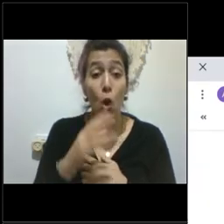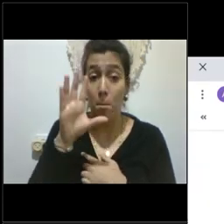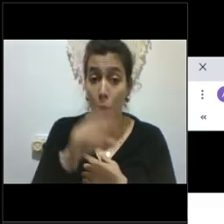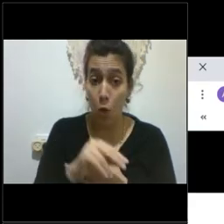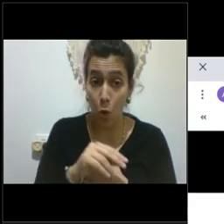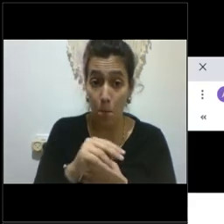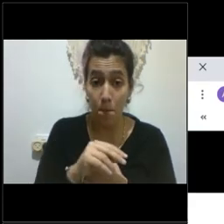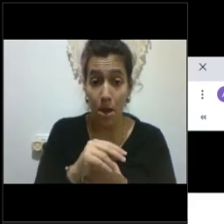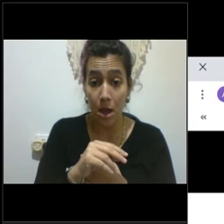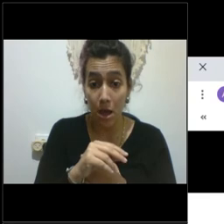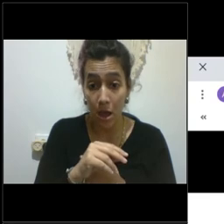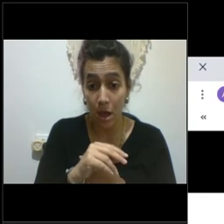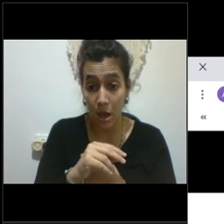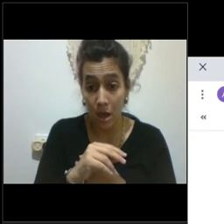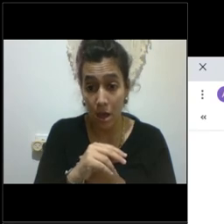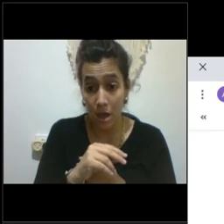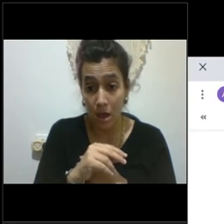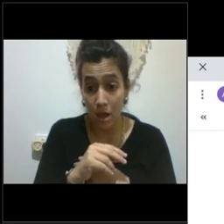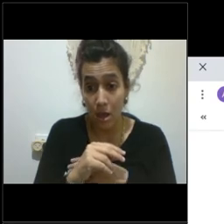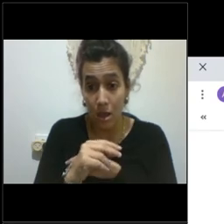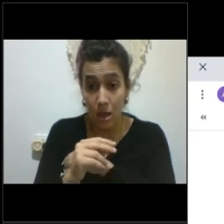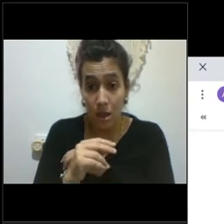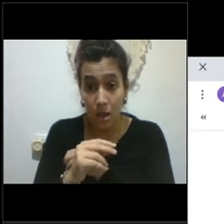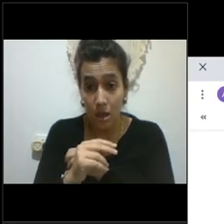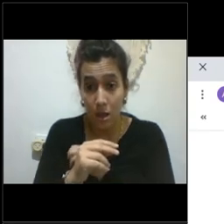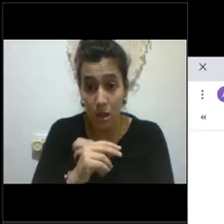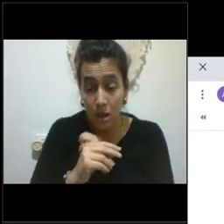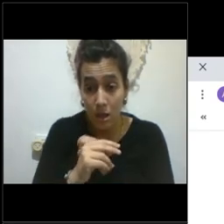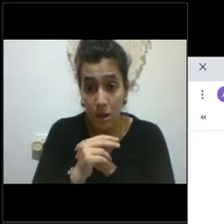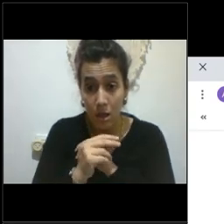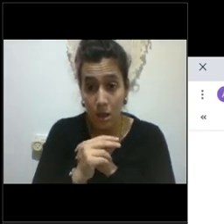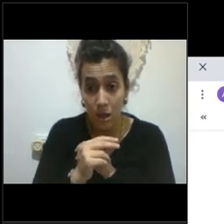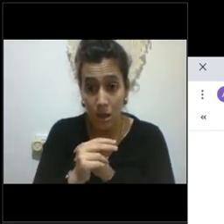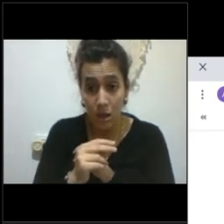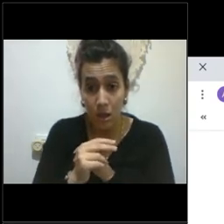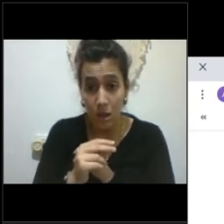צופה פסיבי לחבר גרעין.